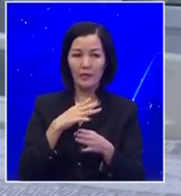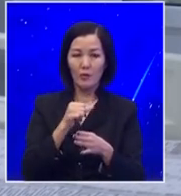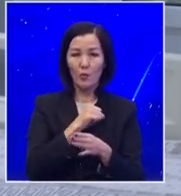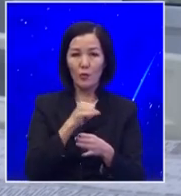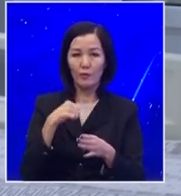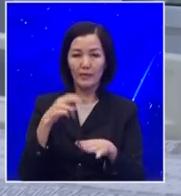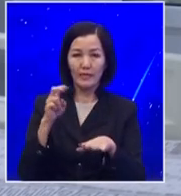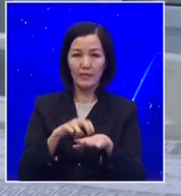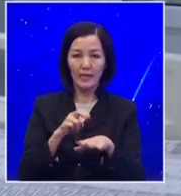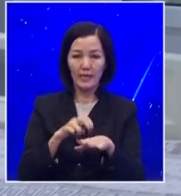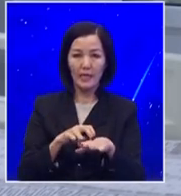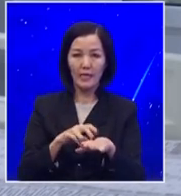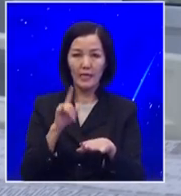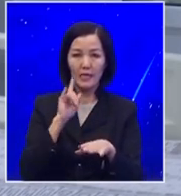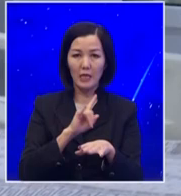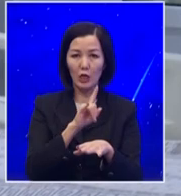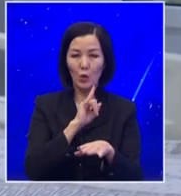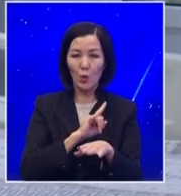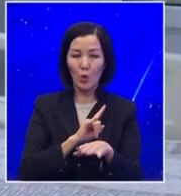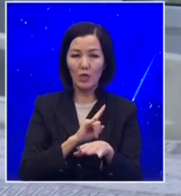Өзіміздің дәрігерлер, гинекологтар және